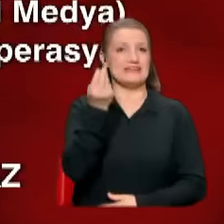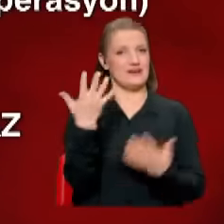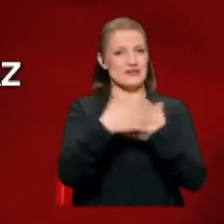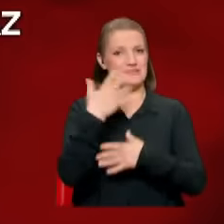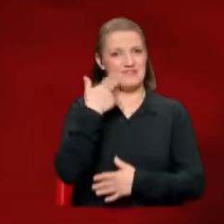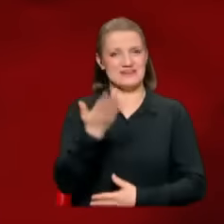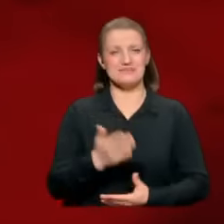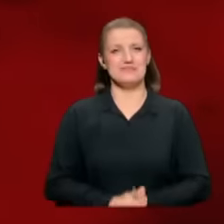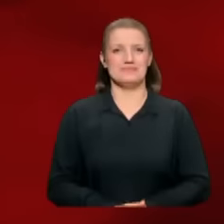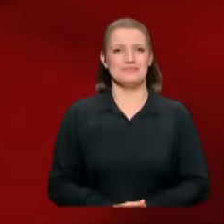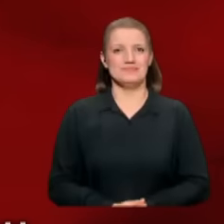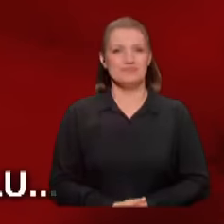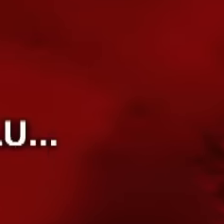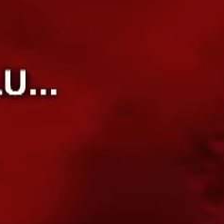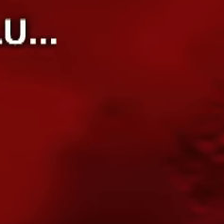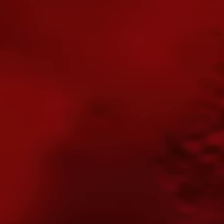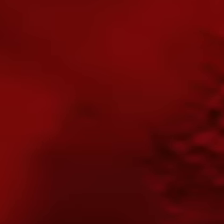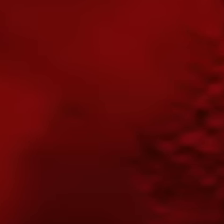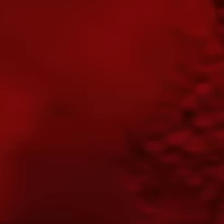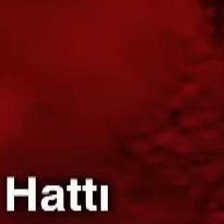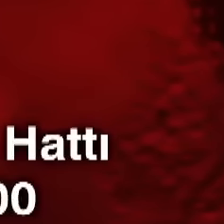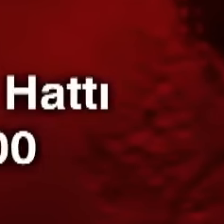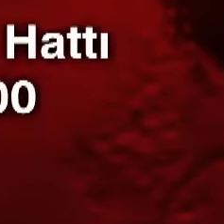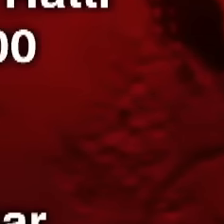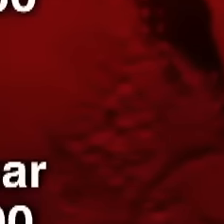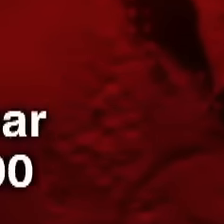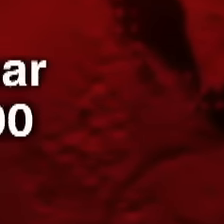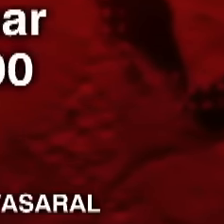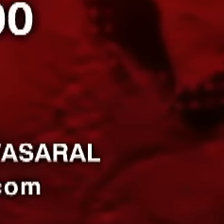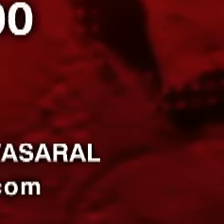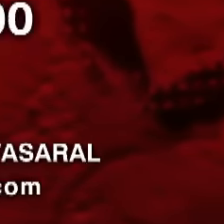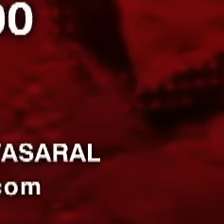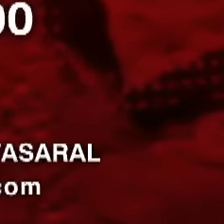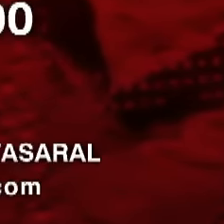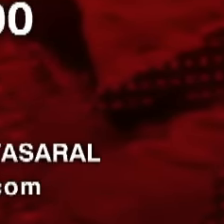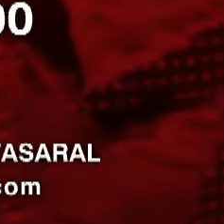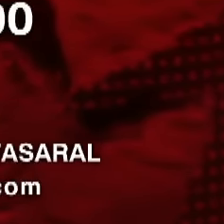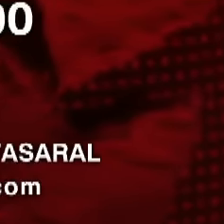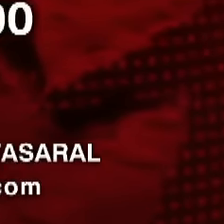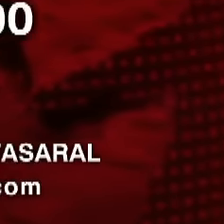Toprağına bin can feda, bir tek dostuma.